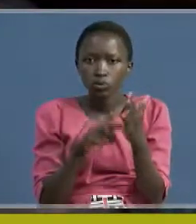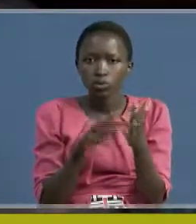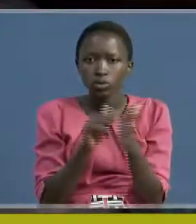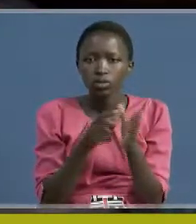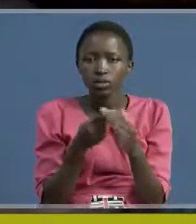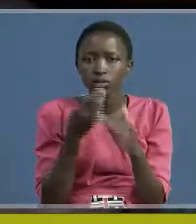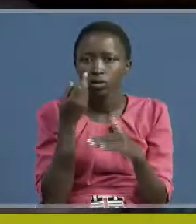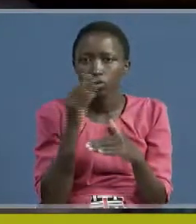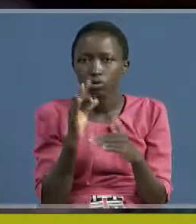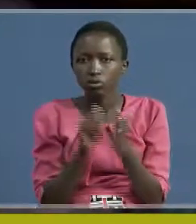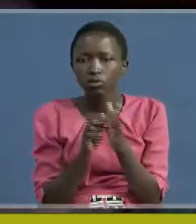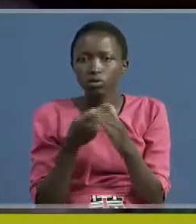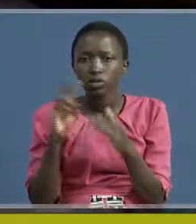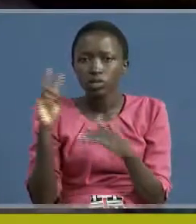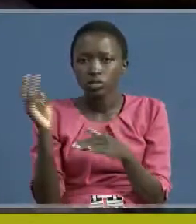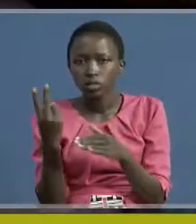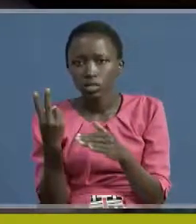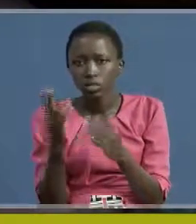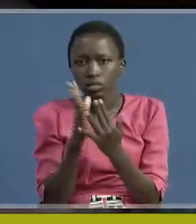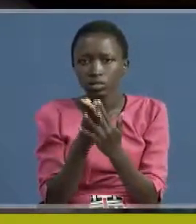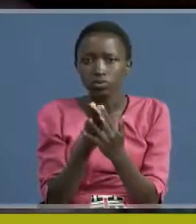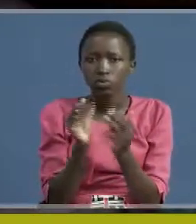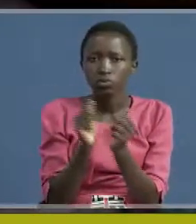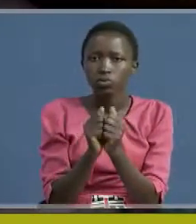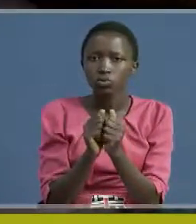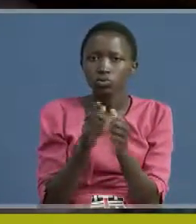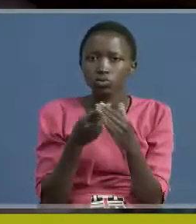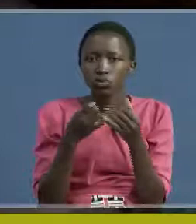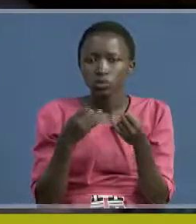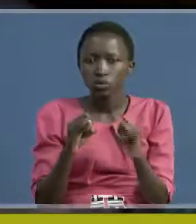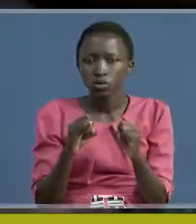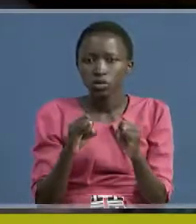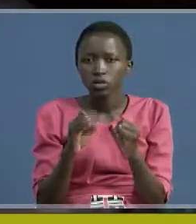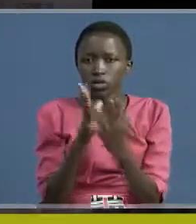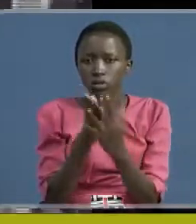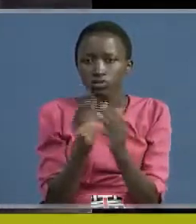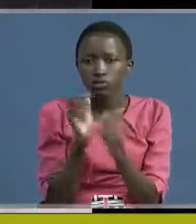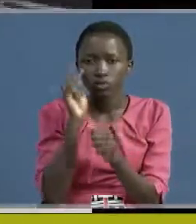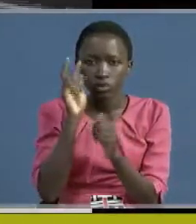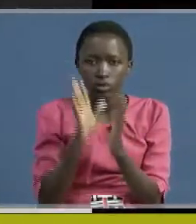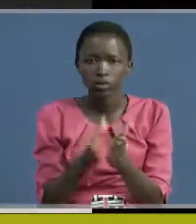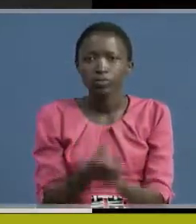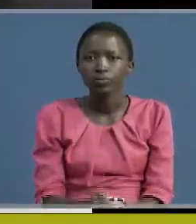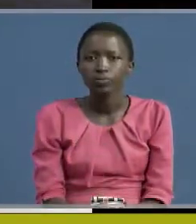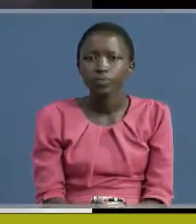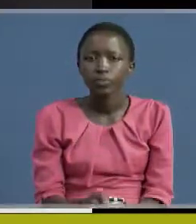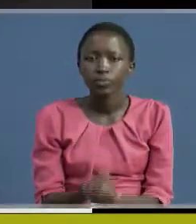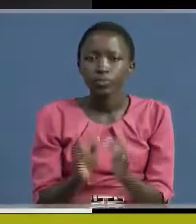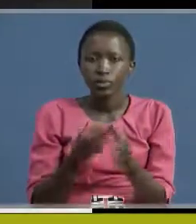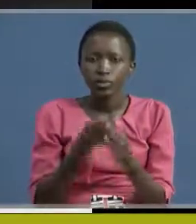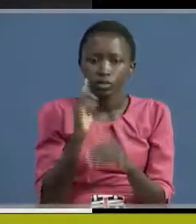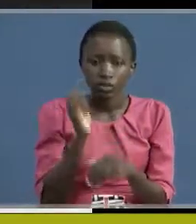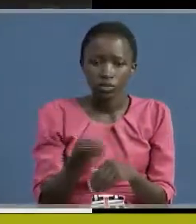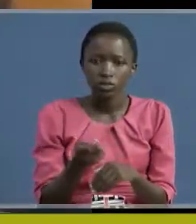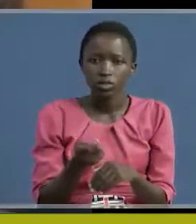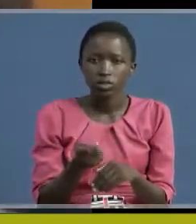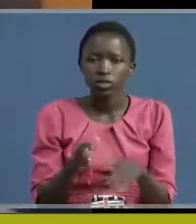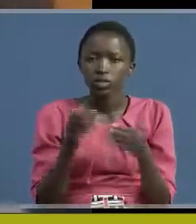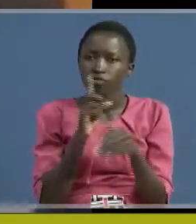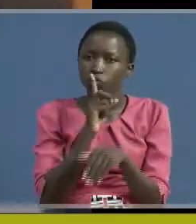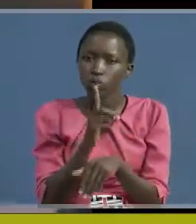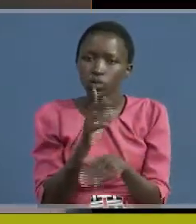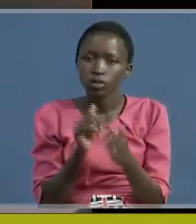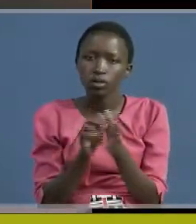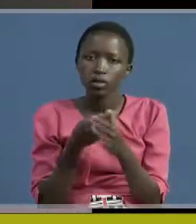the prosecution that the second accused interfered or attempted to interfere with the witnesses. Aidha, jaji Wakianga ametoa maagizo